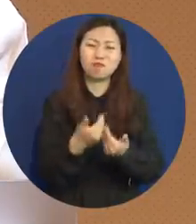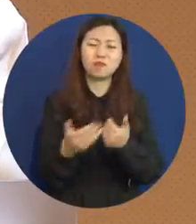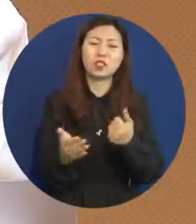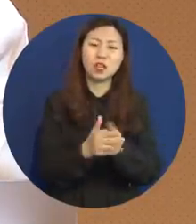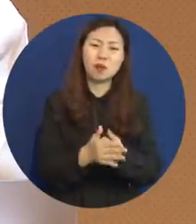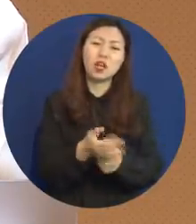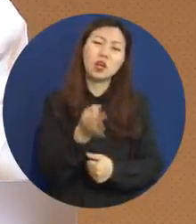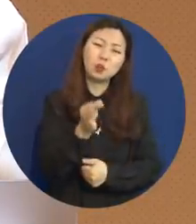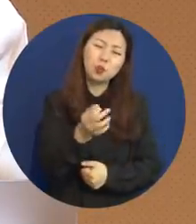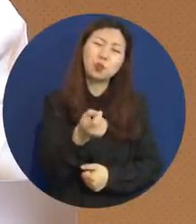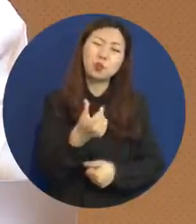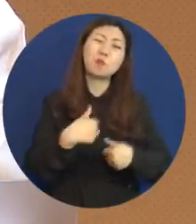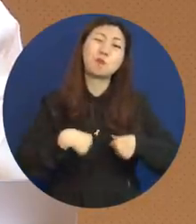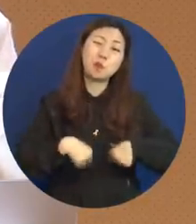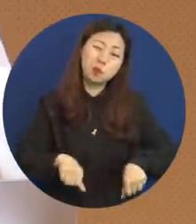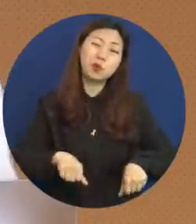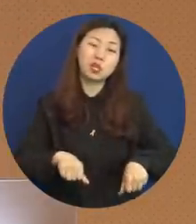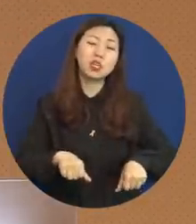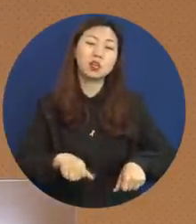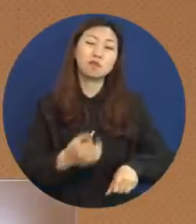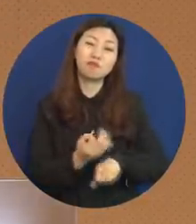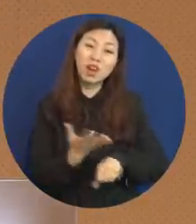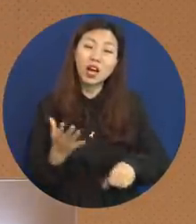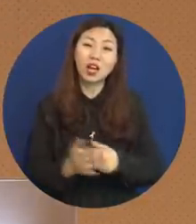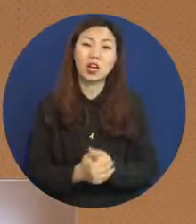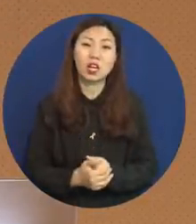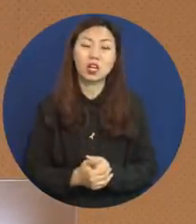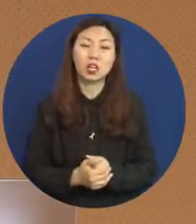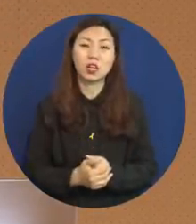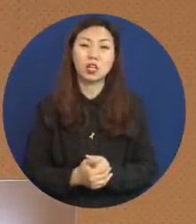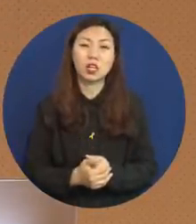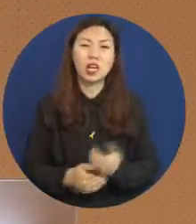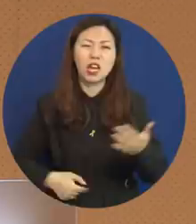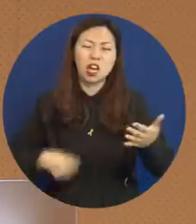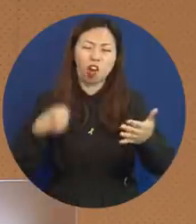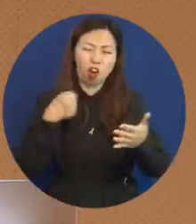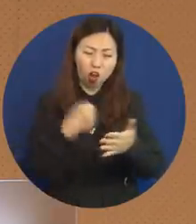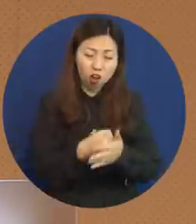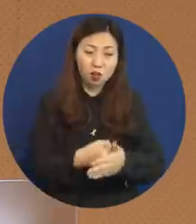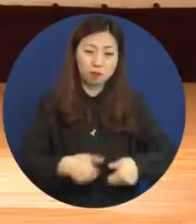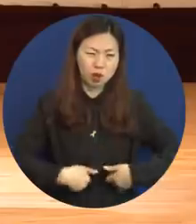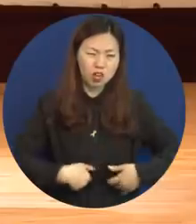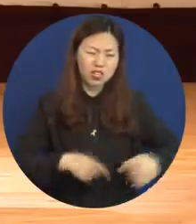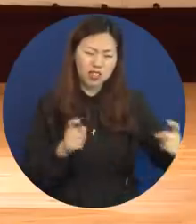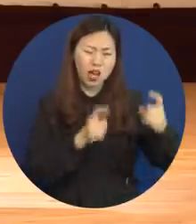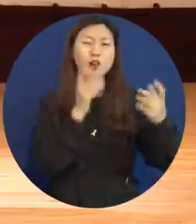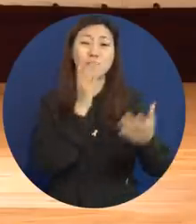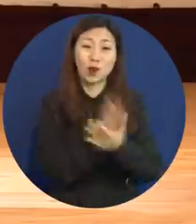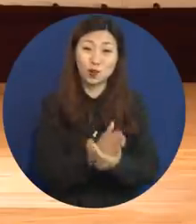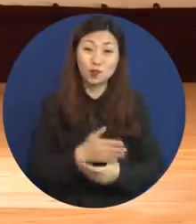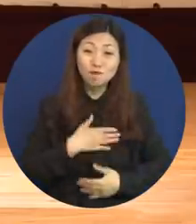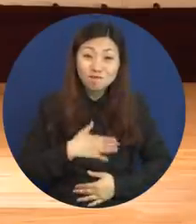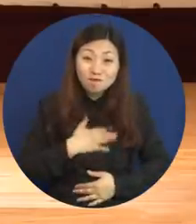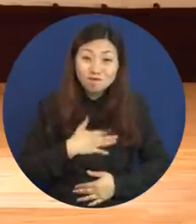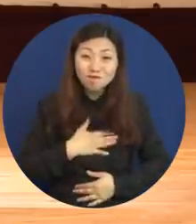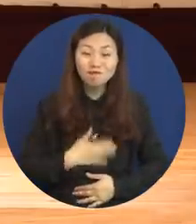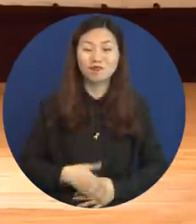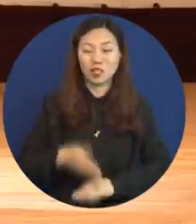조금 포기하면 돼. 그래, 단언을 탁 내리세요. 그걸 갖고 계속 싸우지 말고.